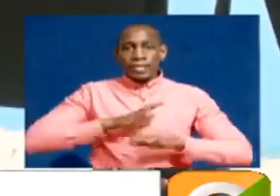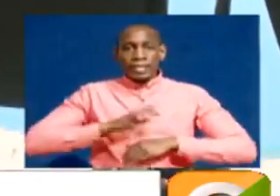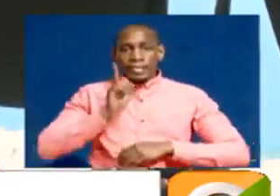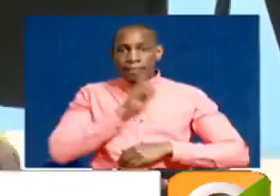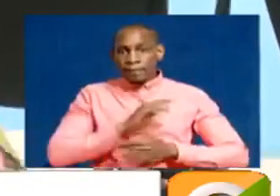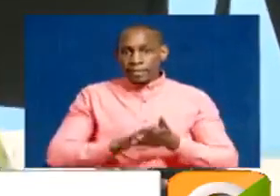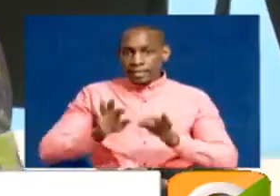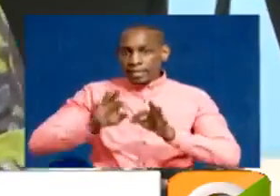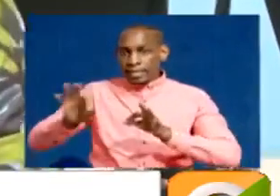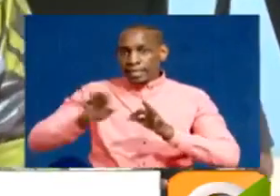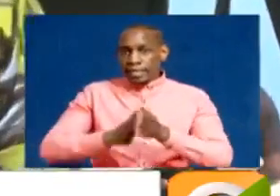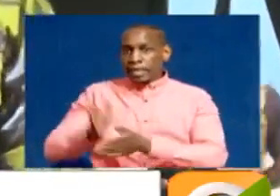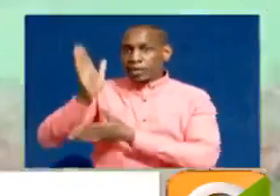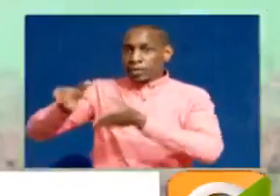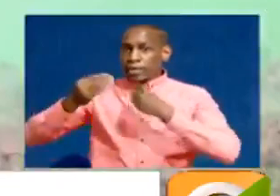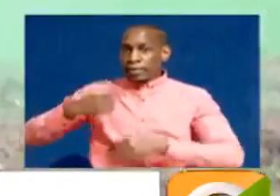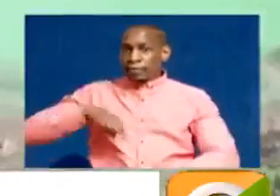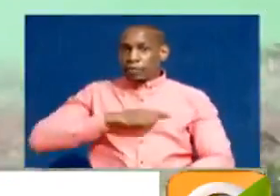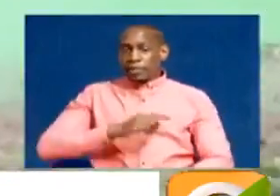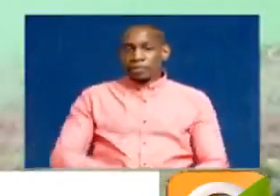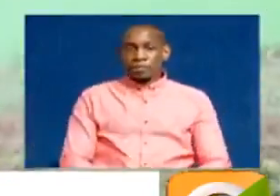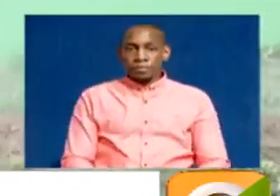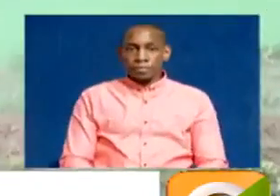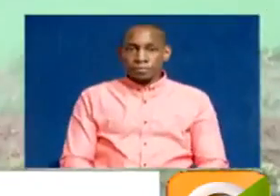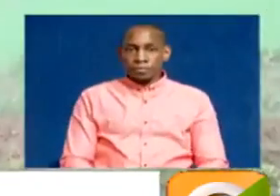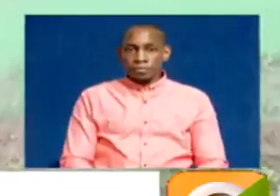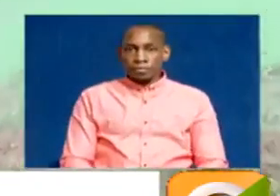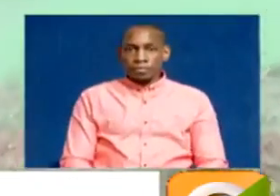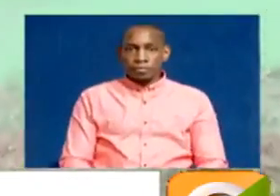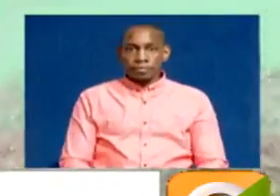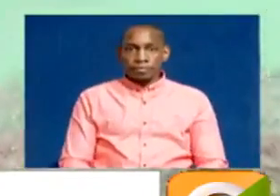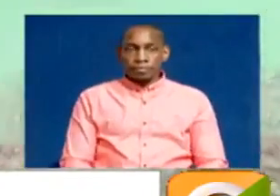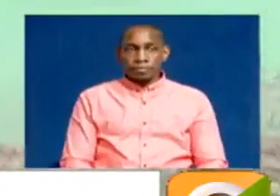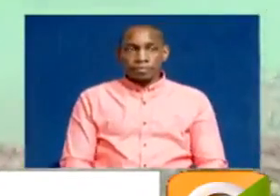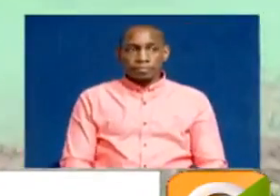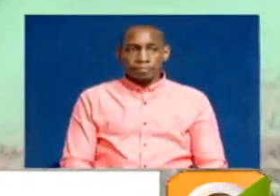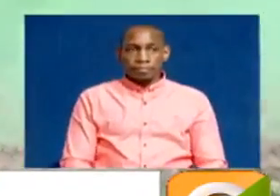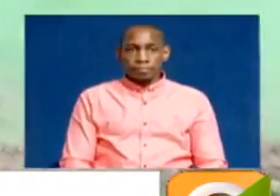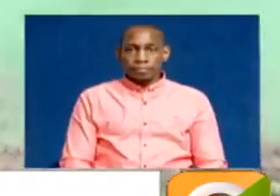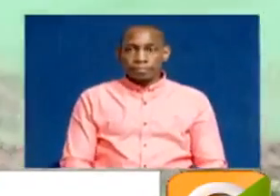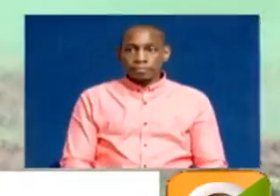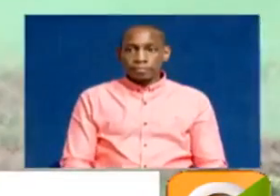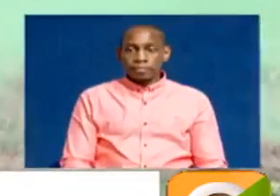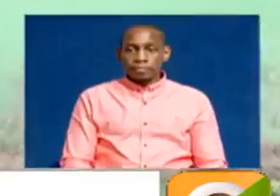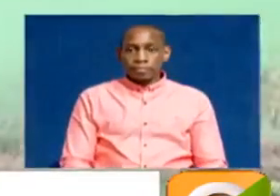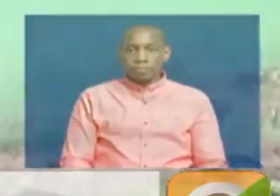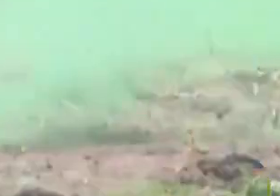Tumetosheka na ile nchi Mwenyezi Mungu ametupatia. Francis Gashuri, Runinga ya Citizen.